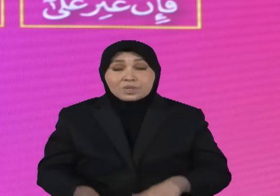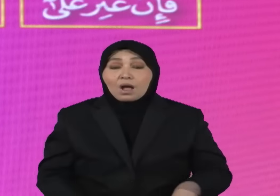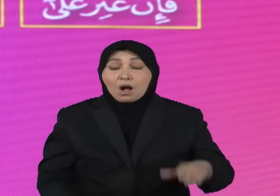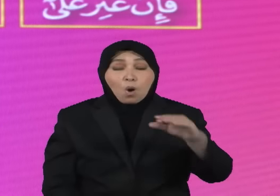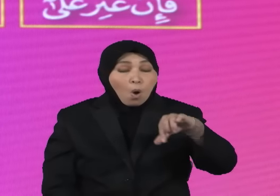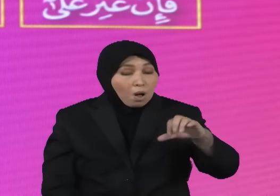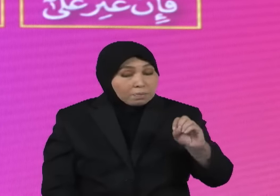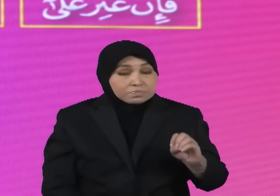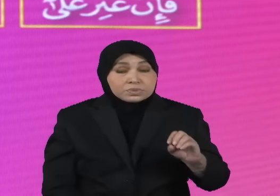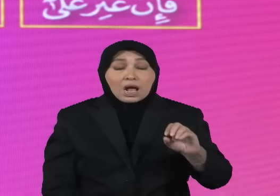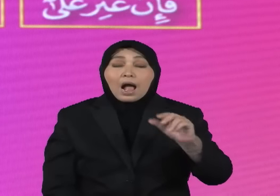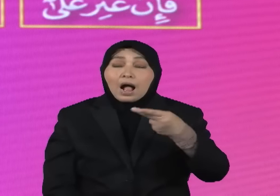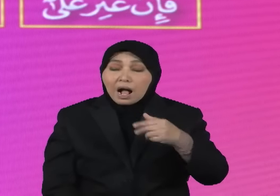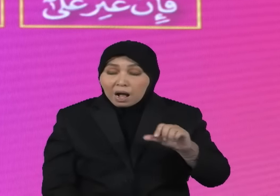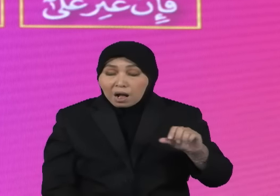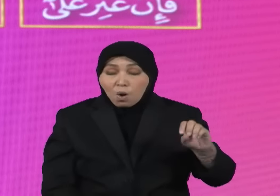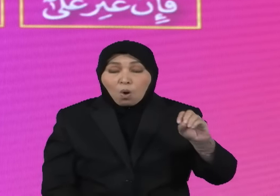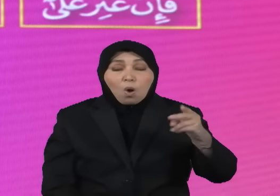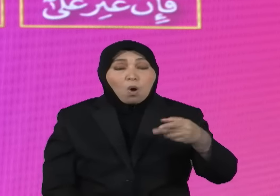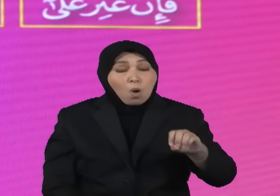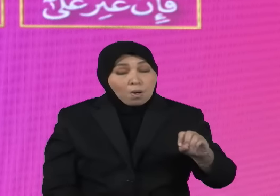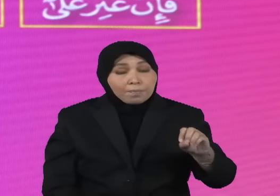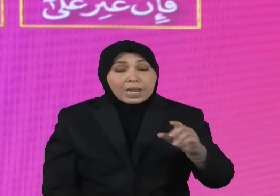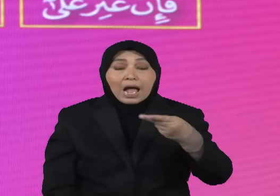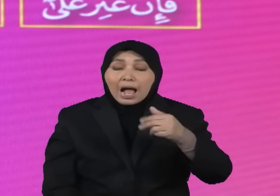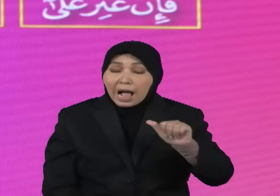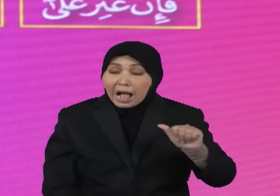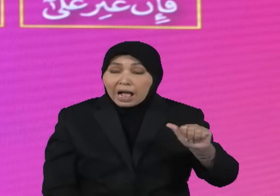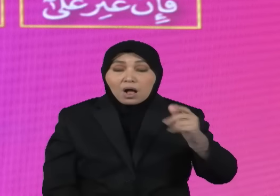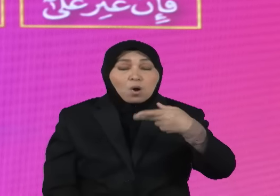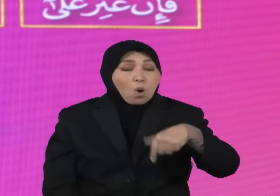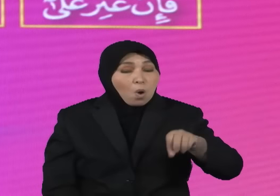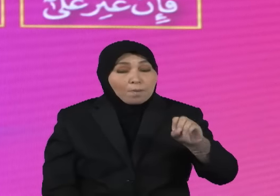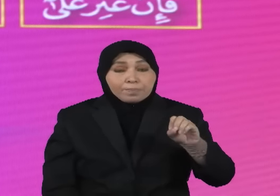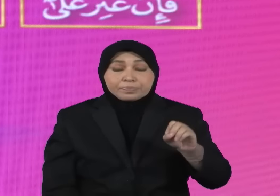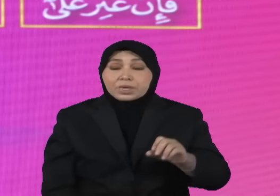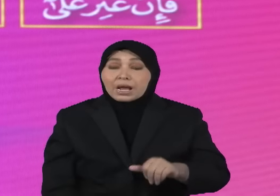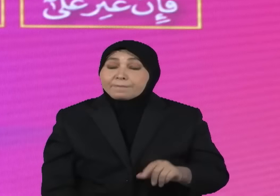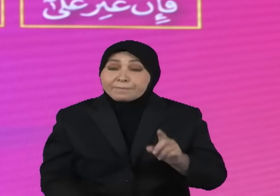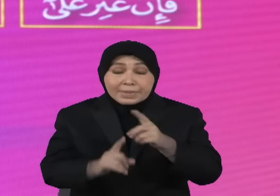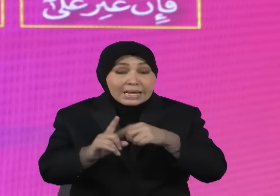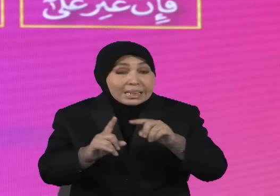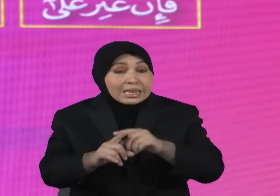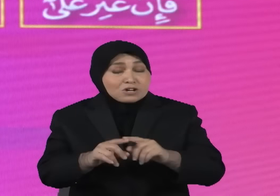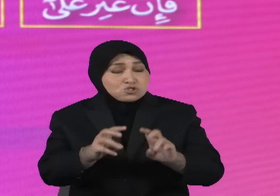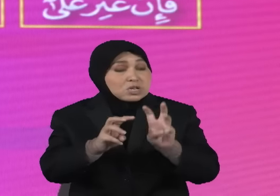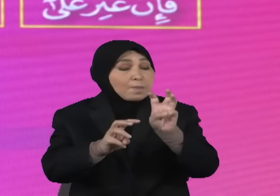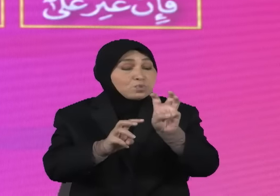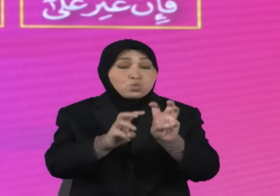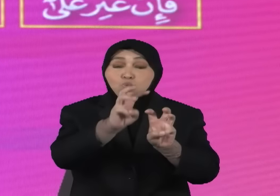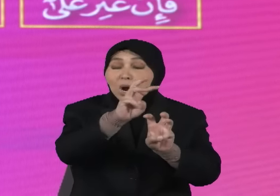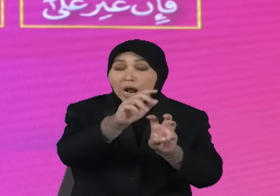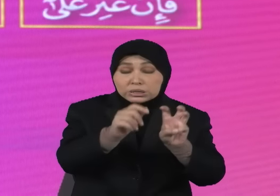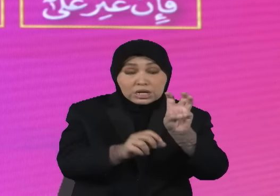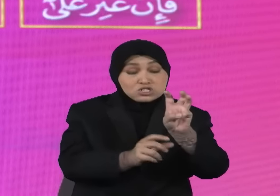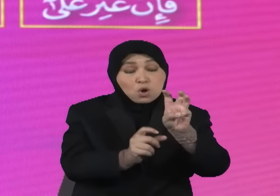Qa. Ha. Qa. Ha. Ha. Qa. Qa. Bila sabdu atas qaf, atas qaf